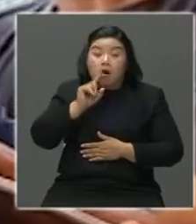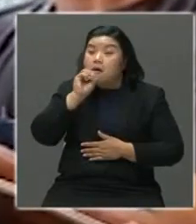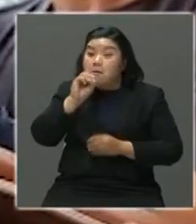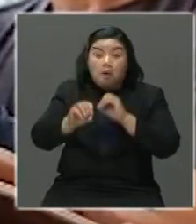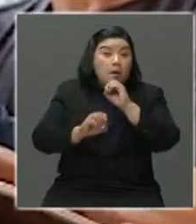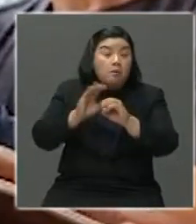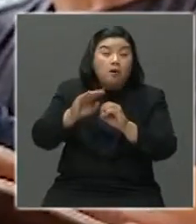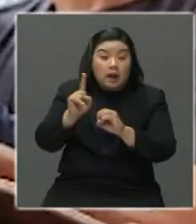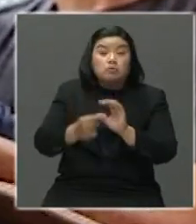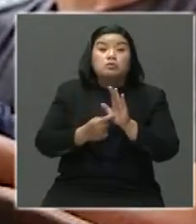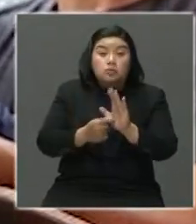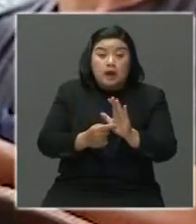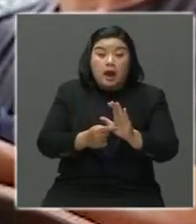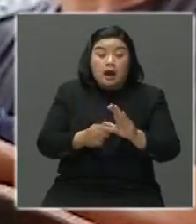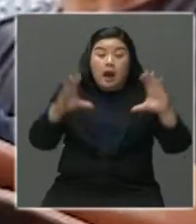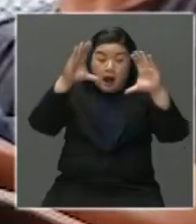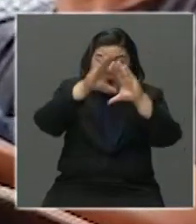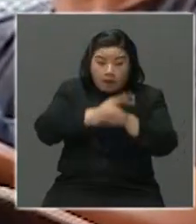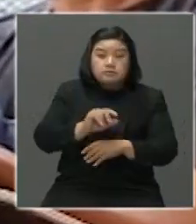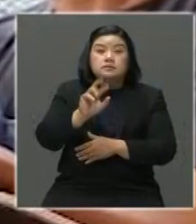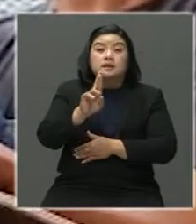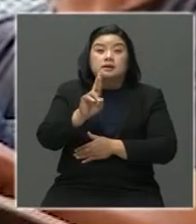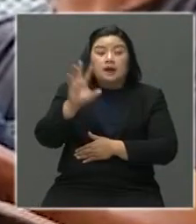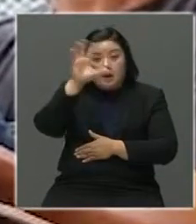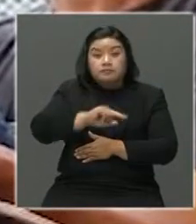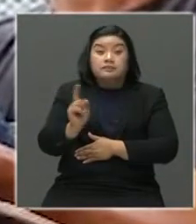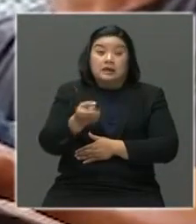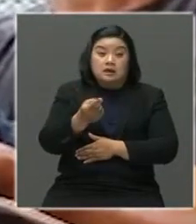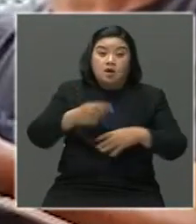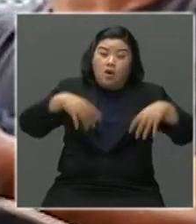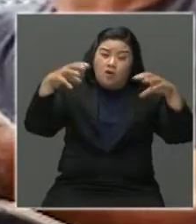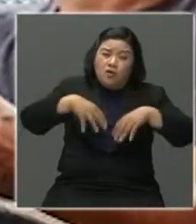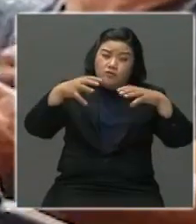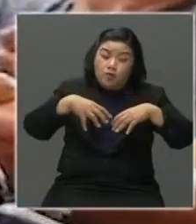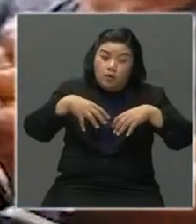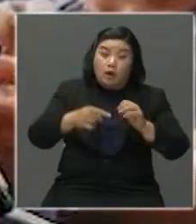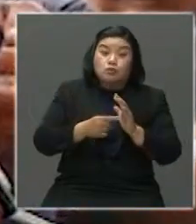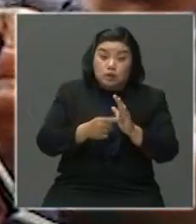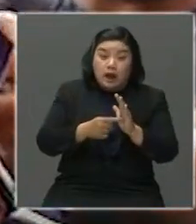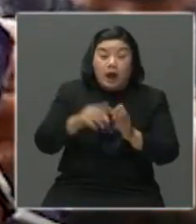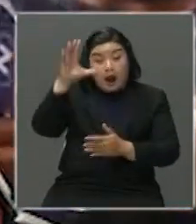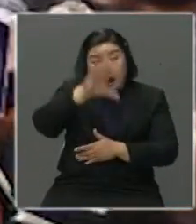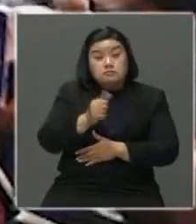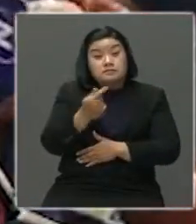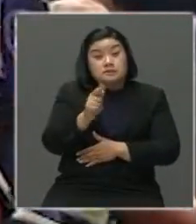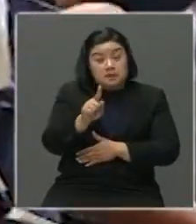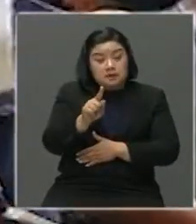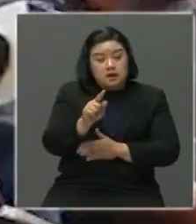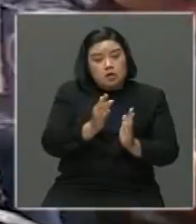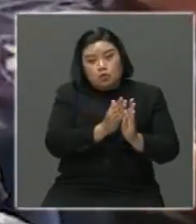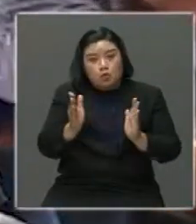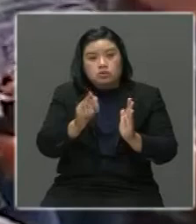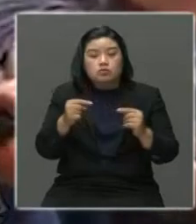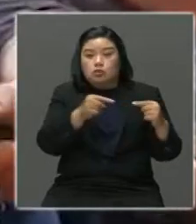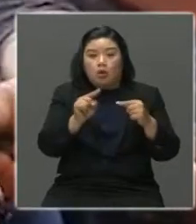คืนเนี่ยหลังเที่ยงคืนตีหนึ่งอย่างเช่นเมื่อคืนมันตกเนี่ยมันตกตั้งแต่ห้าทุ่มไปถึงตีสามอย่